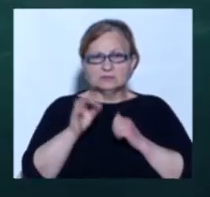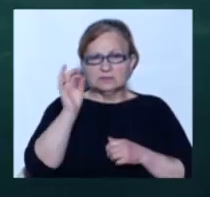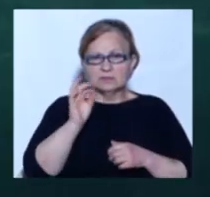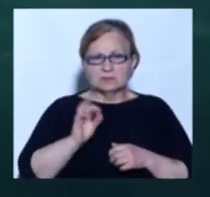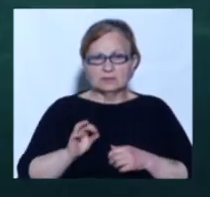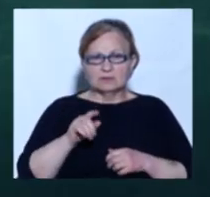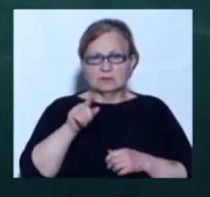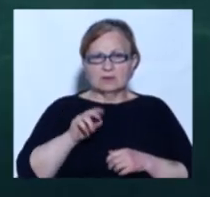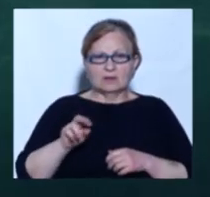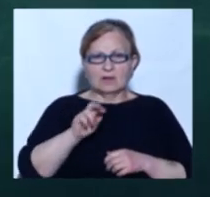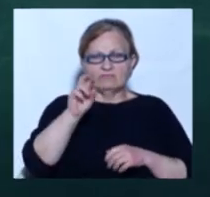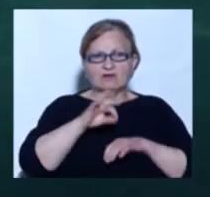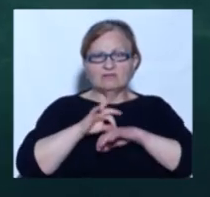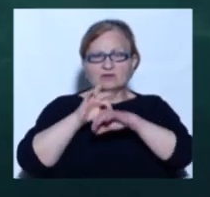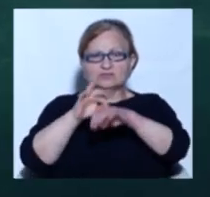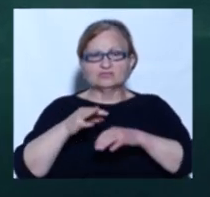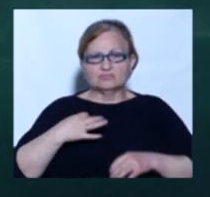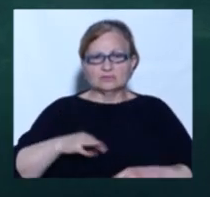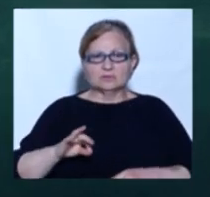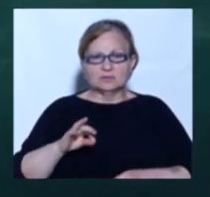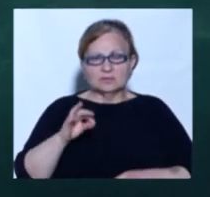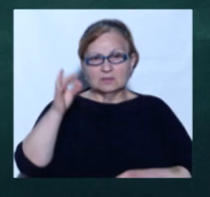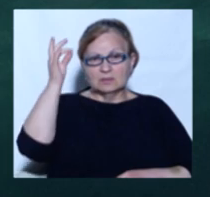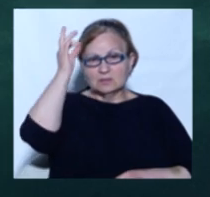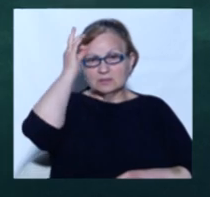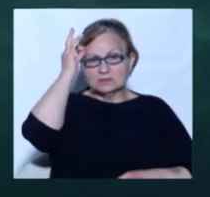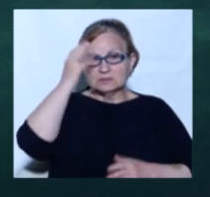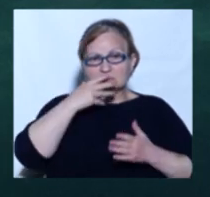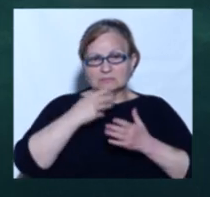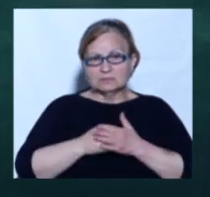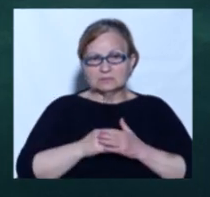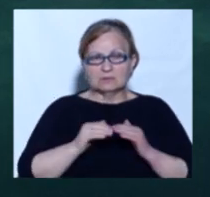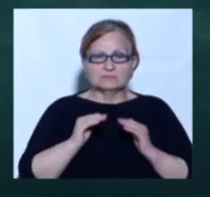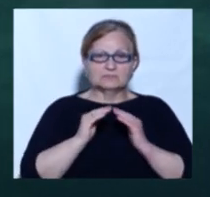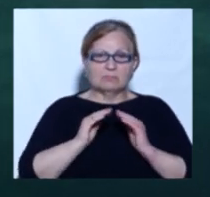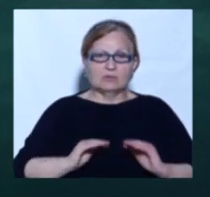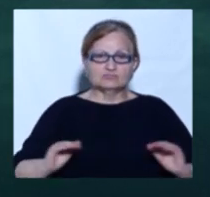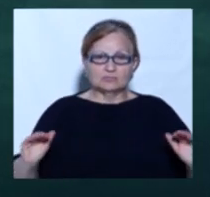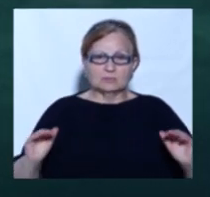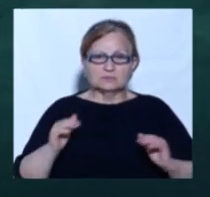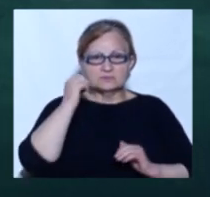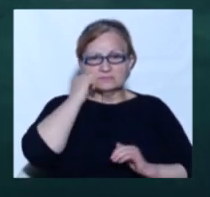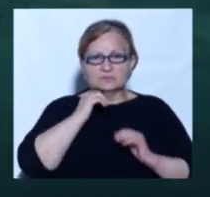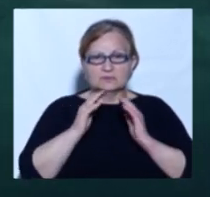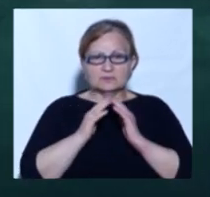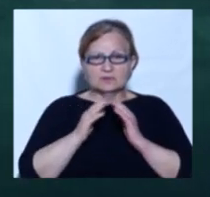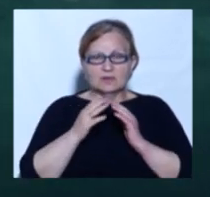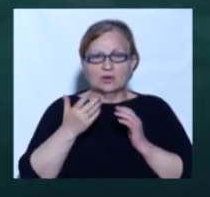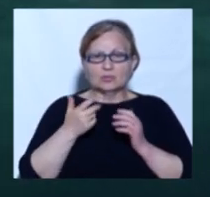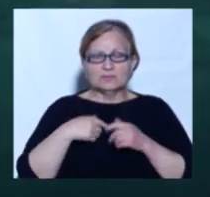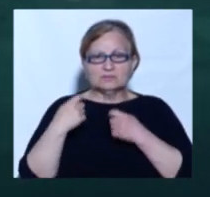აღმართზე ავყავარ შვილებს, იხსენებენ თავის ბავშვობას ძველი სახლის წინ, რომელიც მე